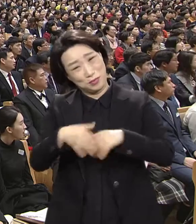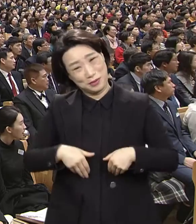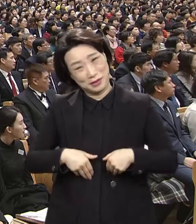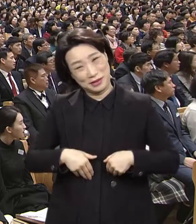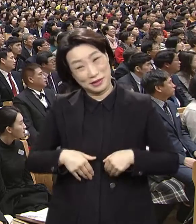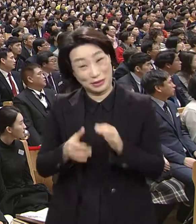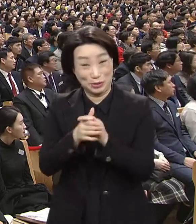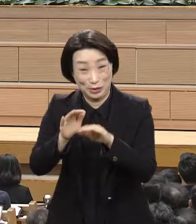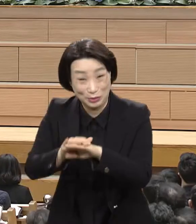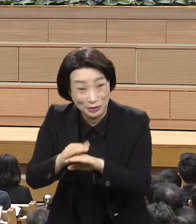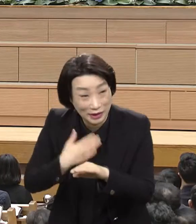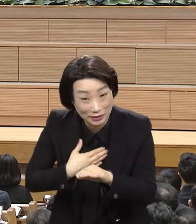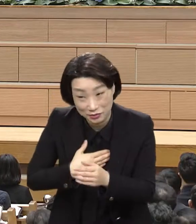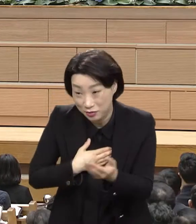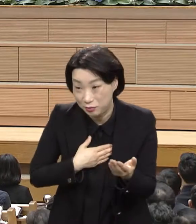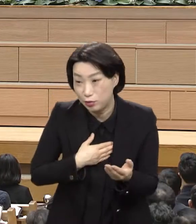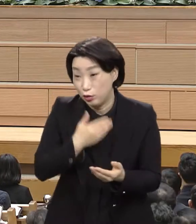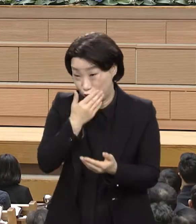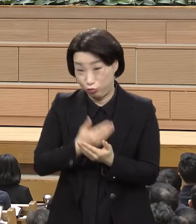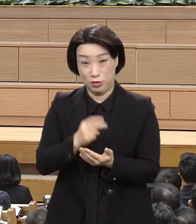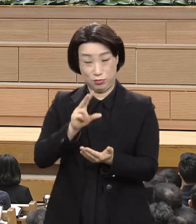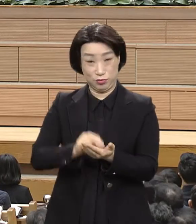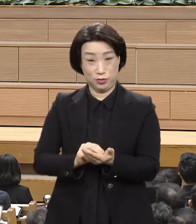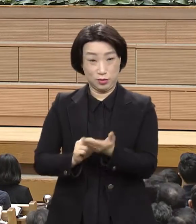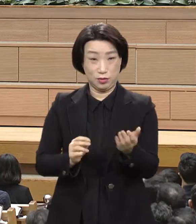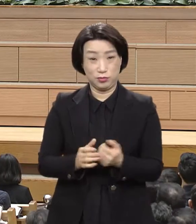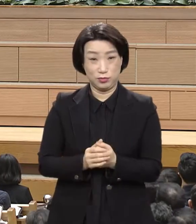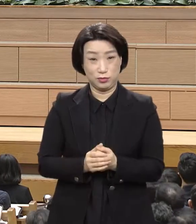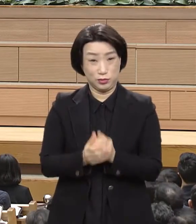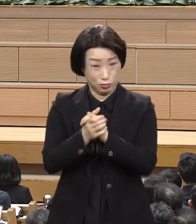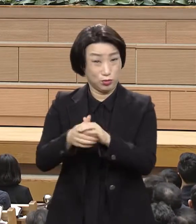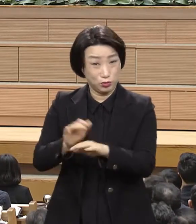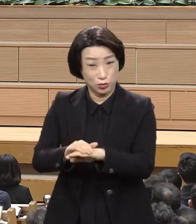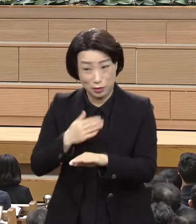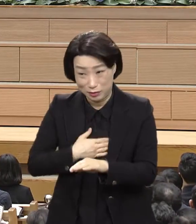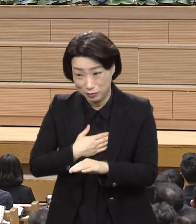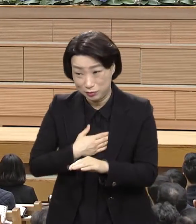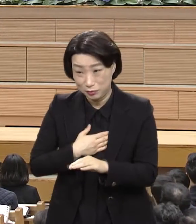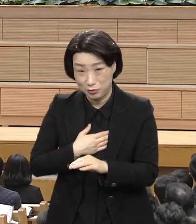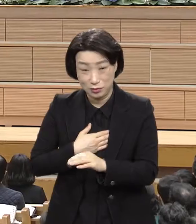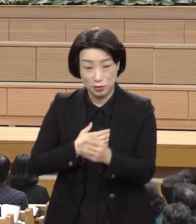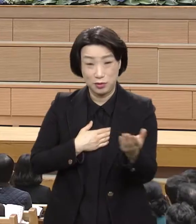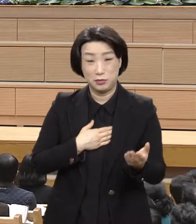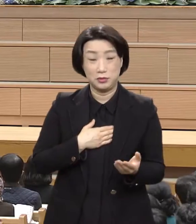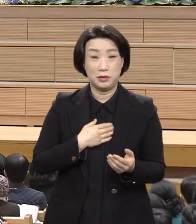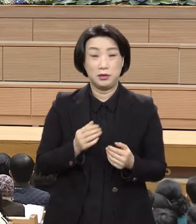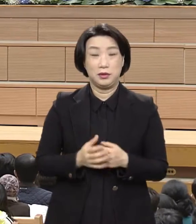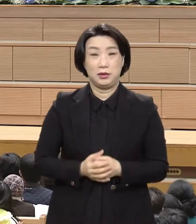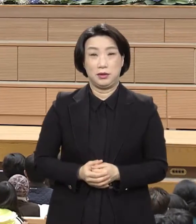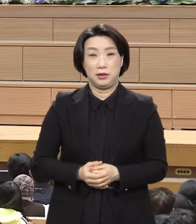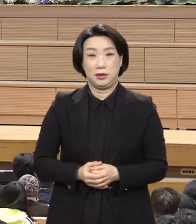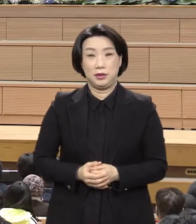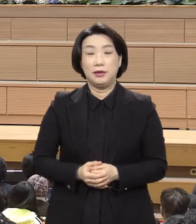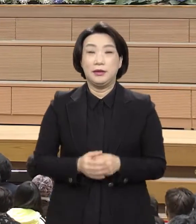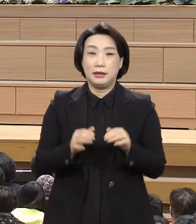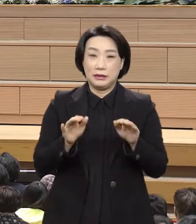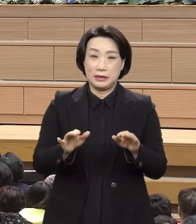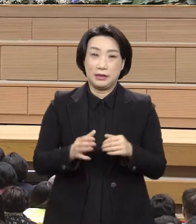중대한 문제예요, 그거. 아멘. 네. 자,